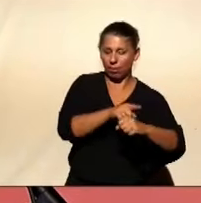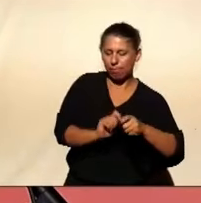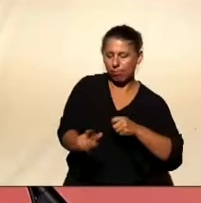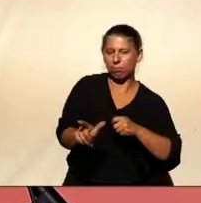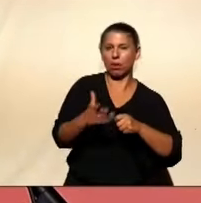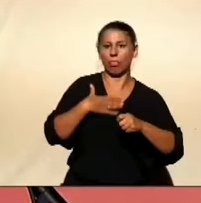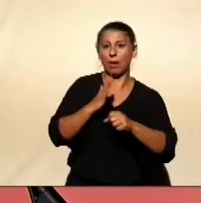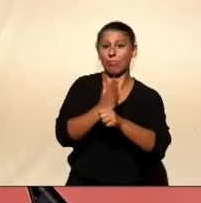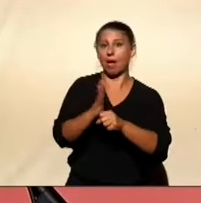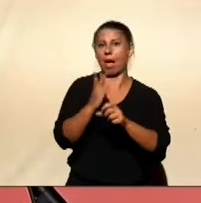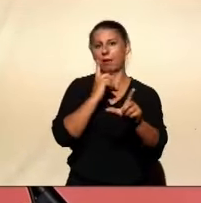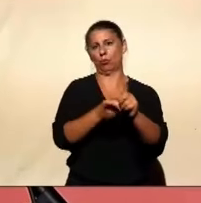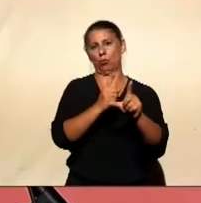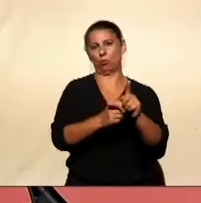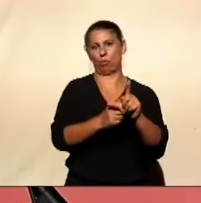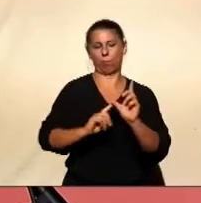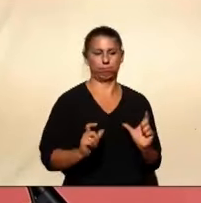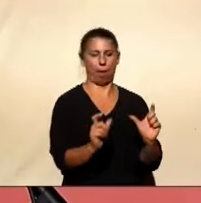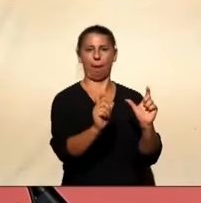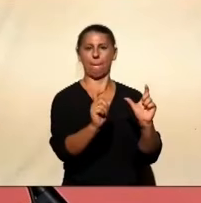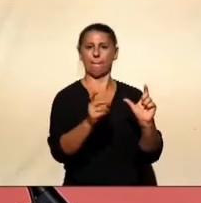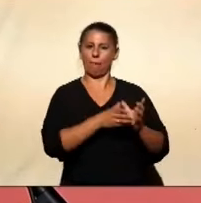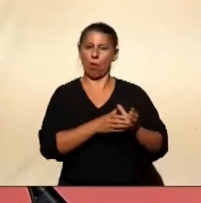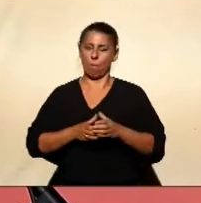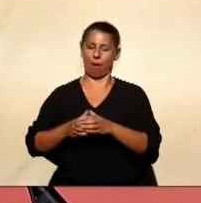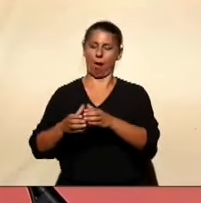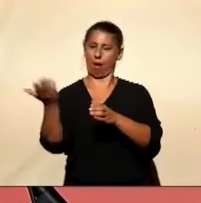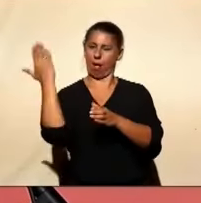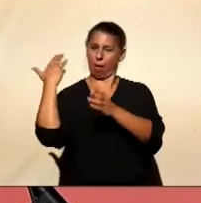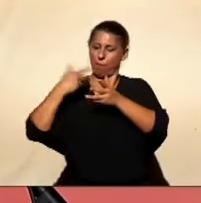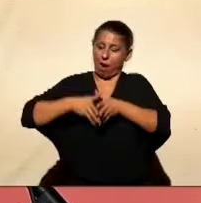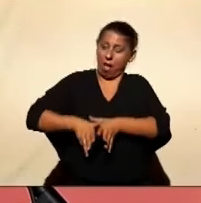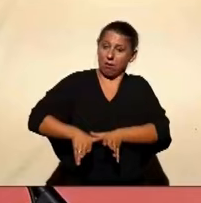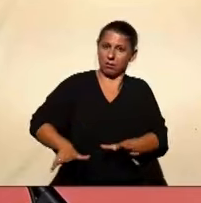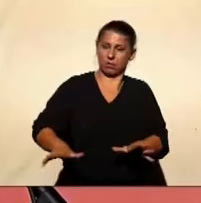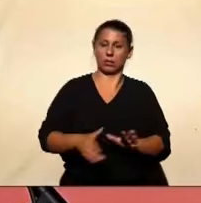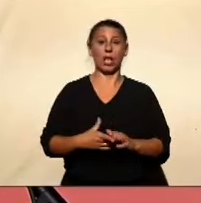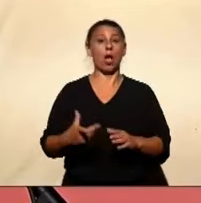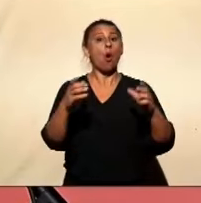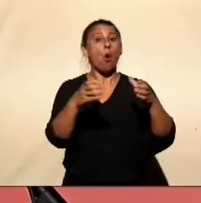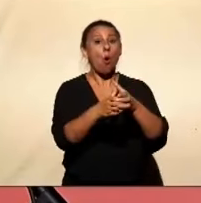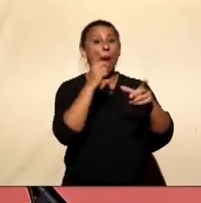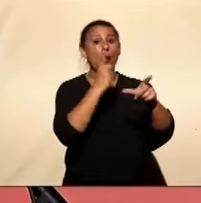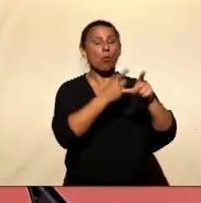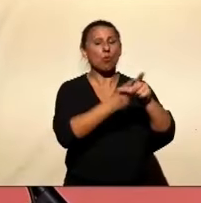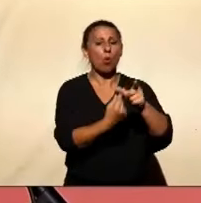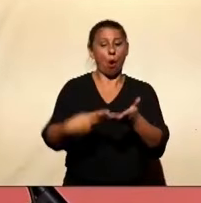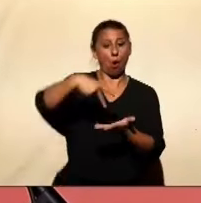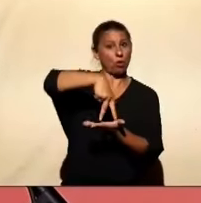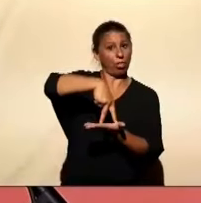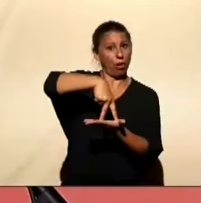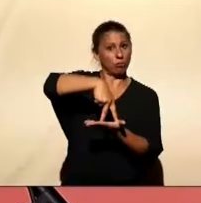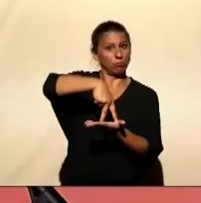υπονόμευσης, διάλυσης του ΚΚΕ. Το κόμμα μας έμεινε όρθιο,